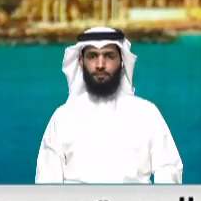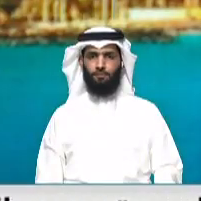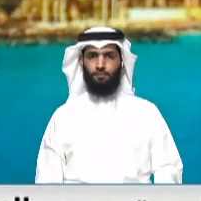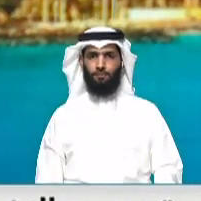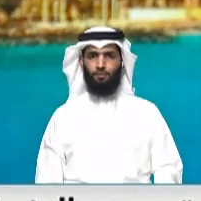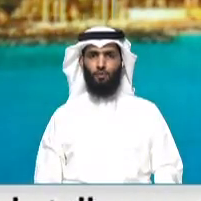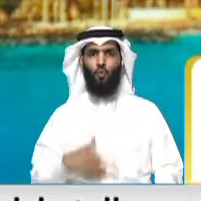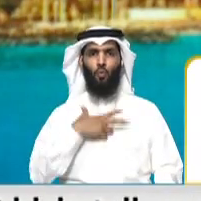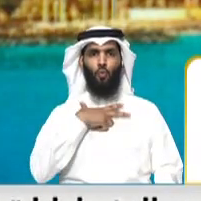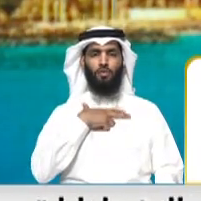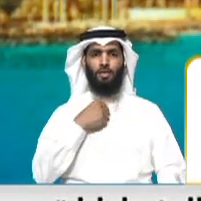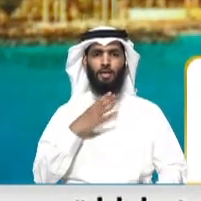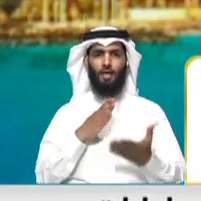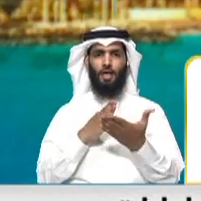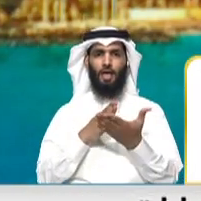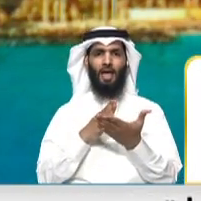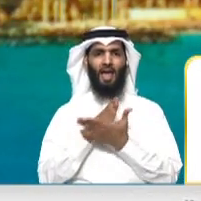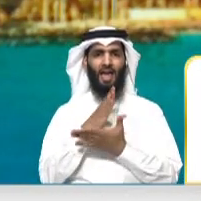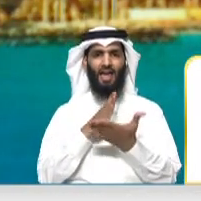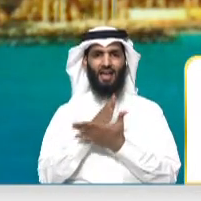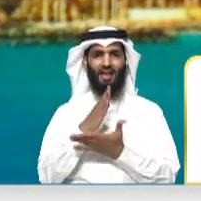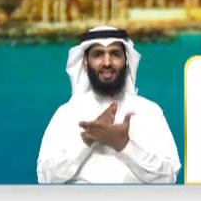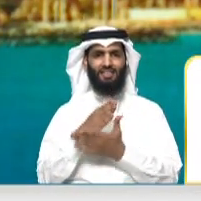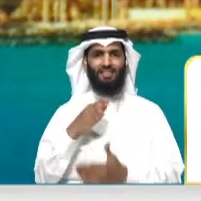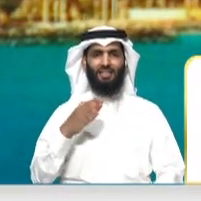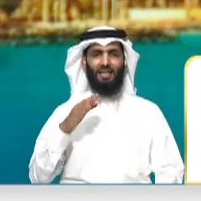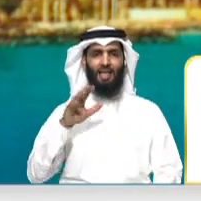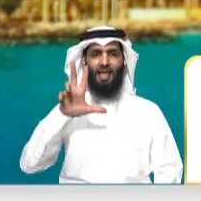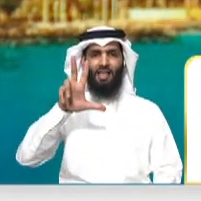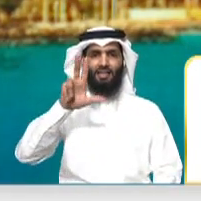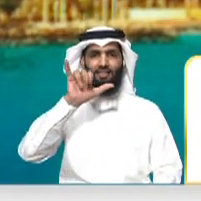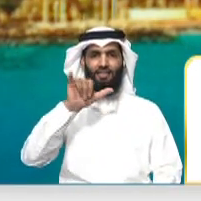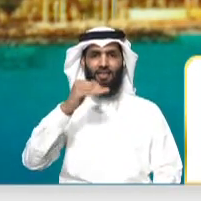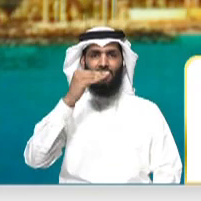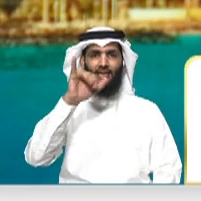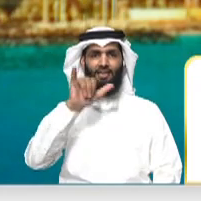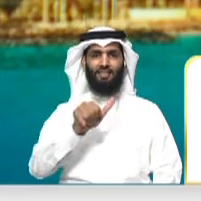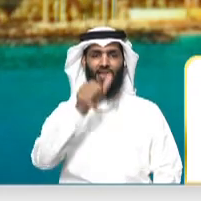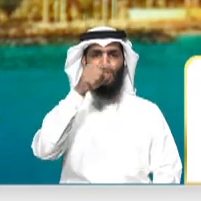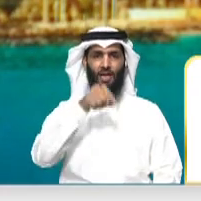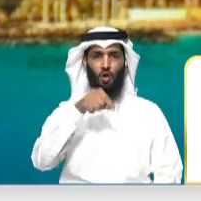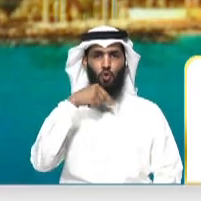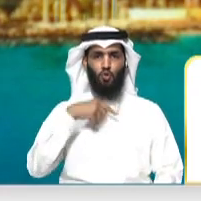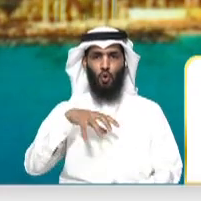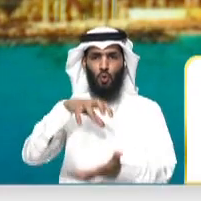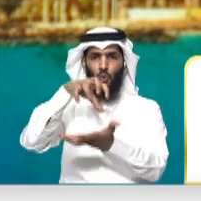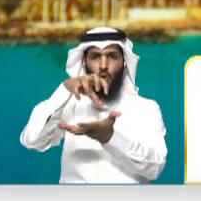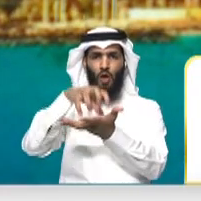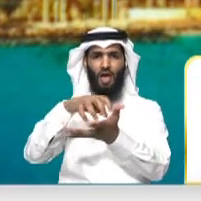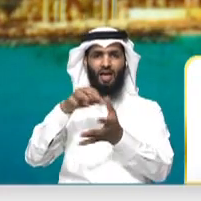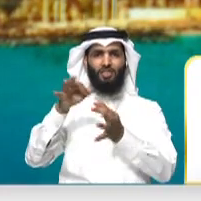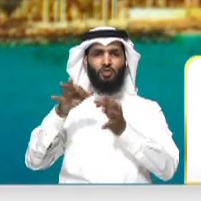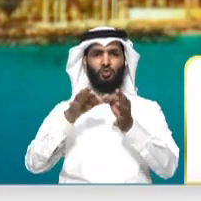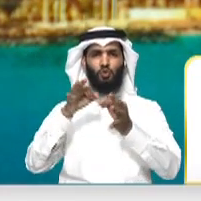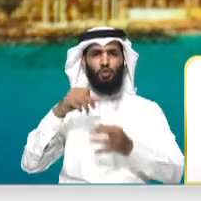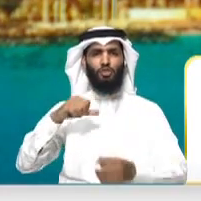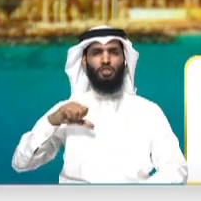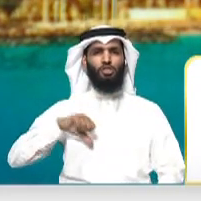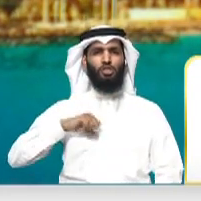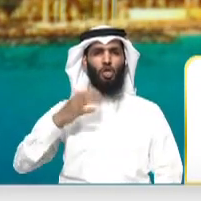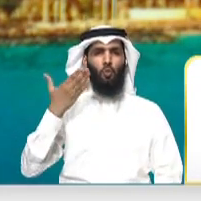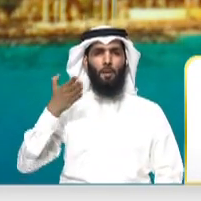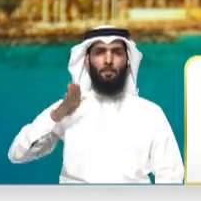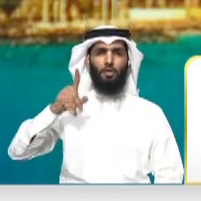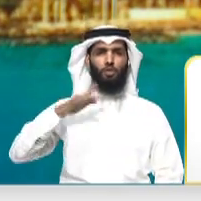قام وزير الخارجية عبد الله ليحيى اليوم بزيارة إلى معهد سعود الناصر الصباح الدبلوماسي الكويتي للاطلاع